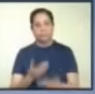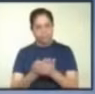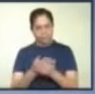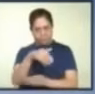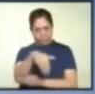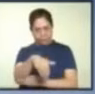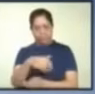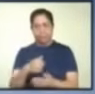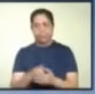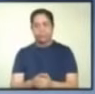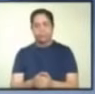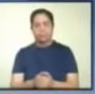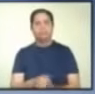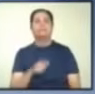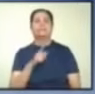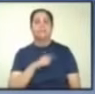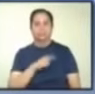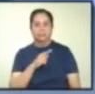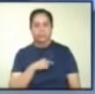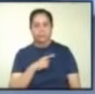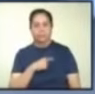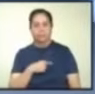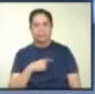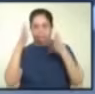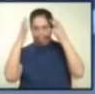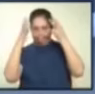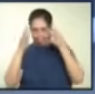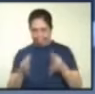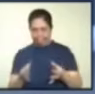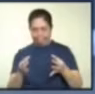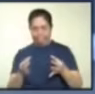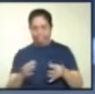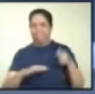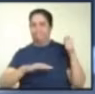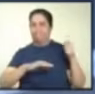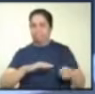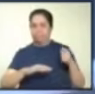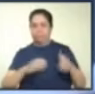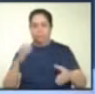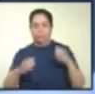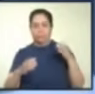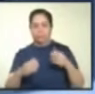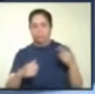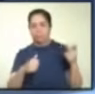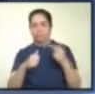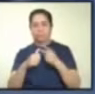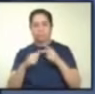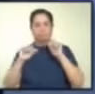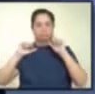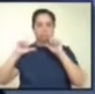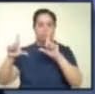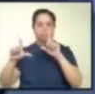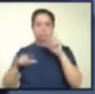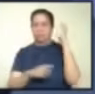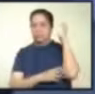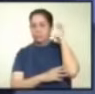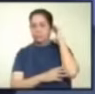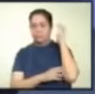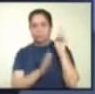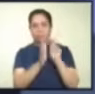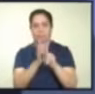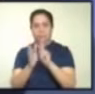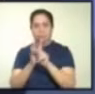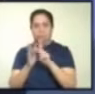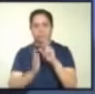Magandang gabi. Guilty ang naging hatol ng korte sa mga pangunahing suspect sa Maguindanao